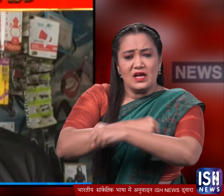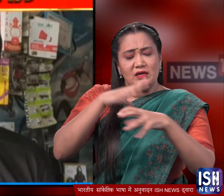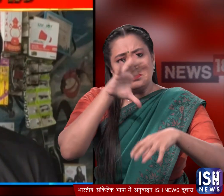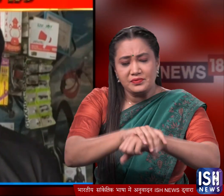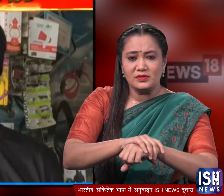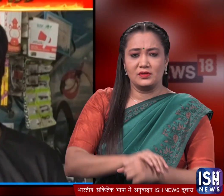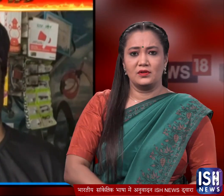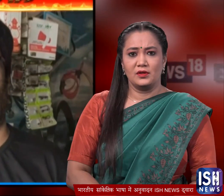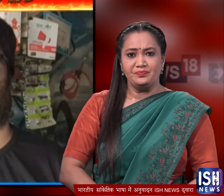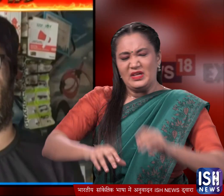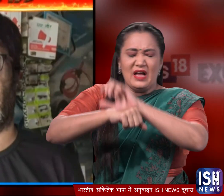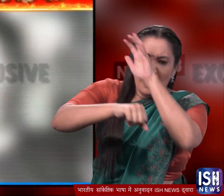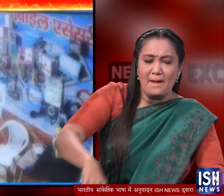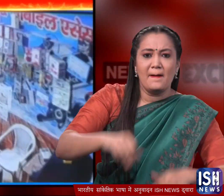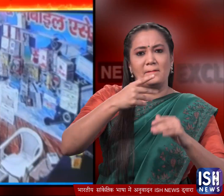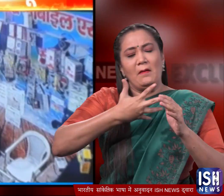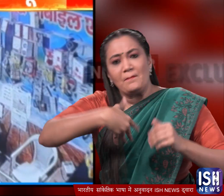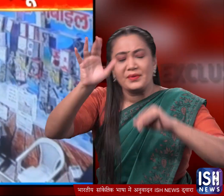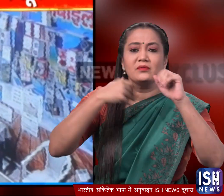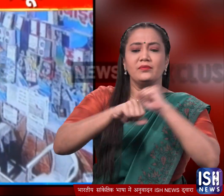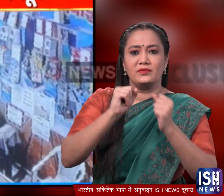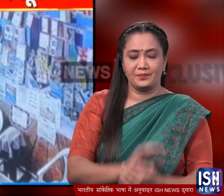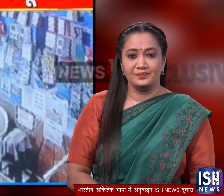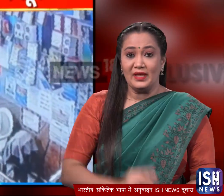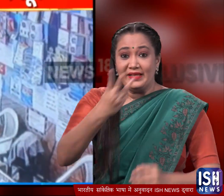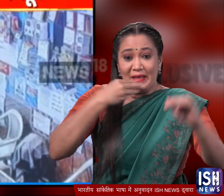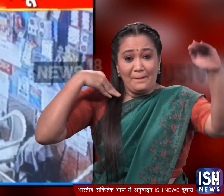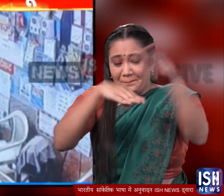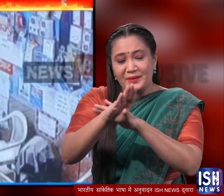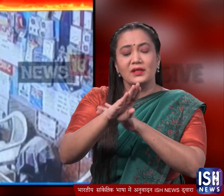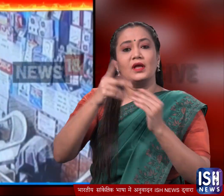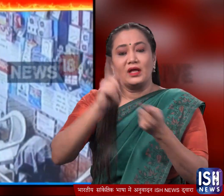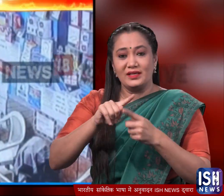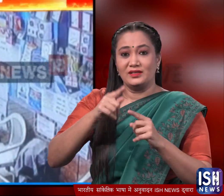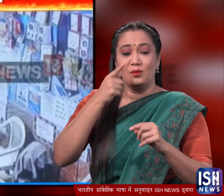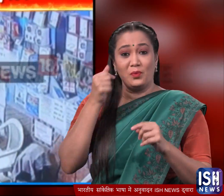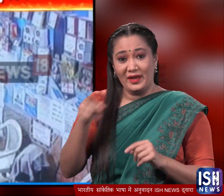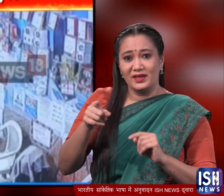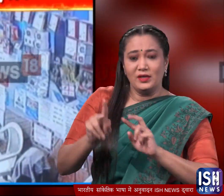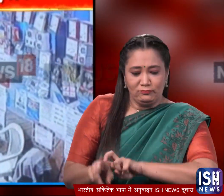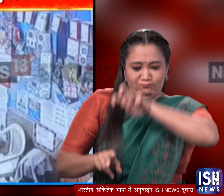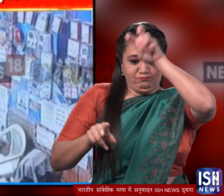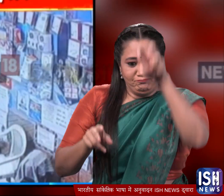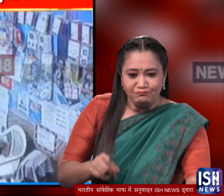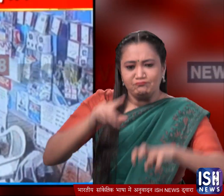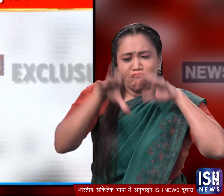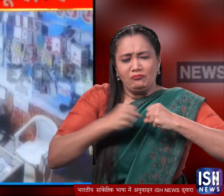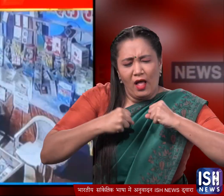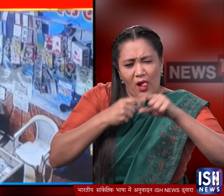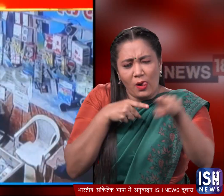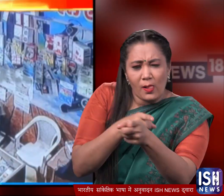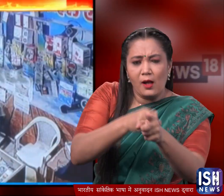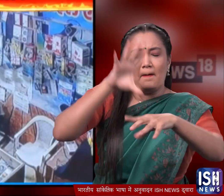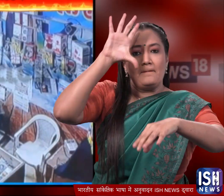मार के मेरे हाथ से हाथ छुड़ा के भाग गए। दुकान से दुम दबाकर भागे लुटेरों को पकड़ने के लिए इस शख्स ने छलांग मारकर उनका पीछा किया